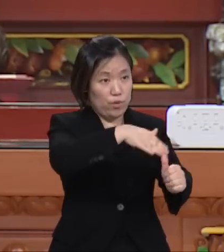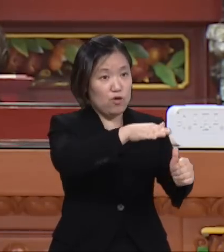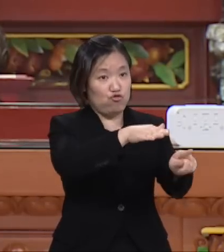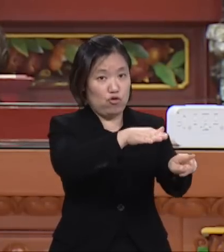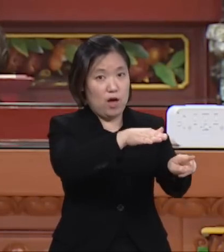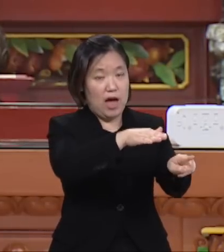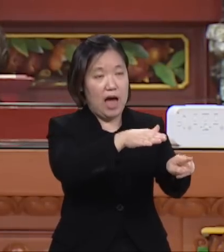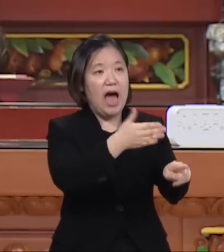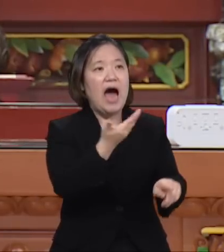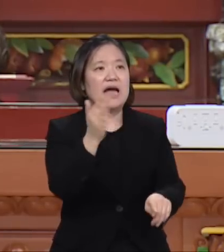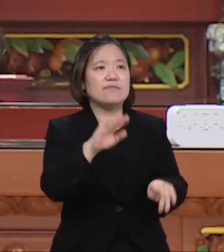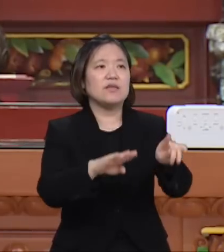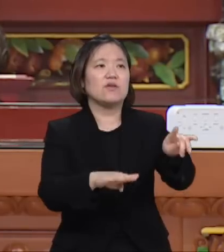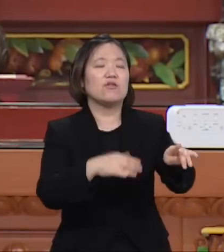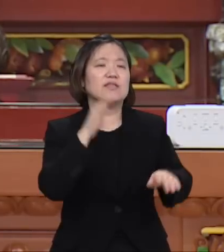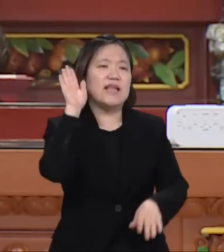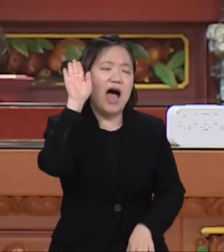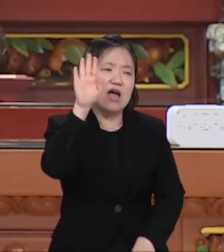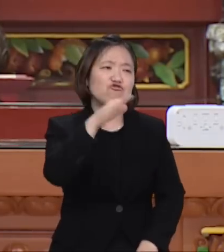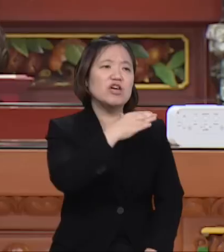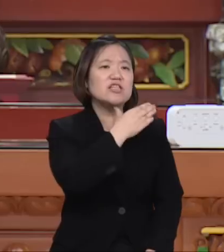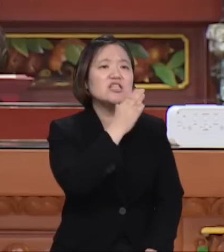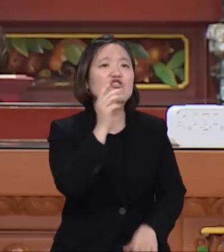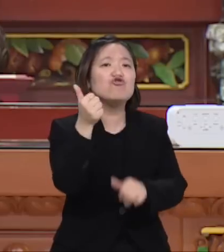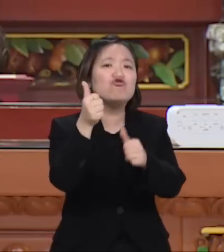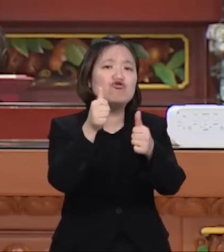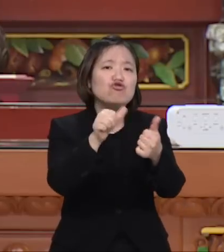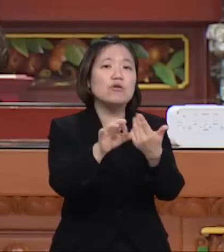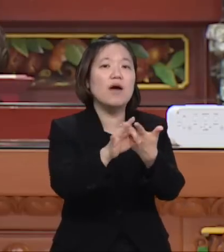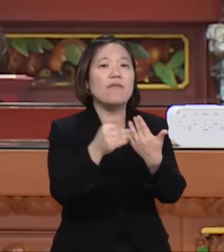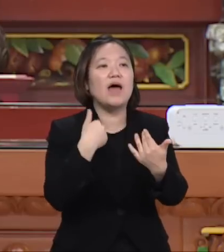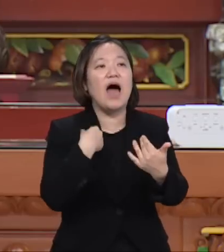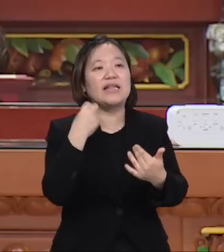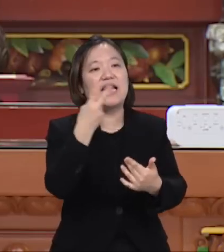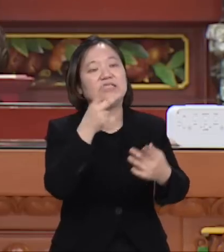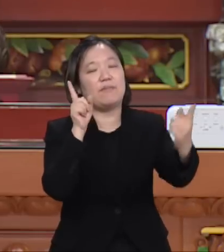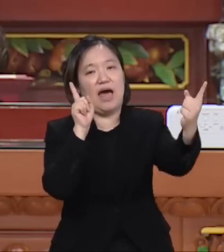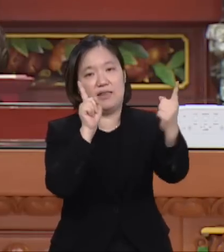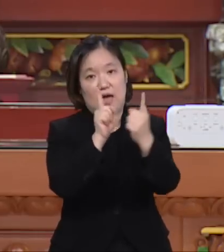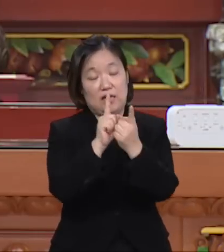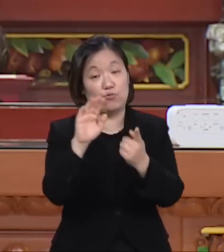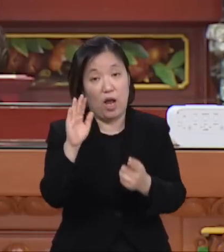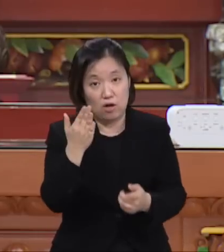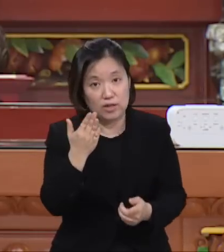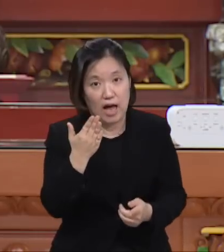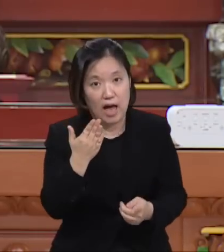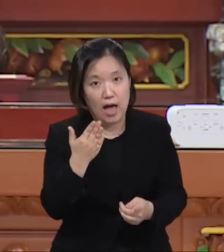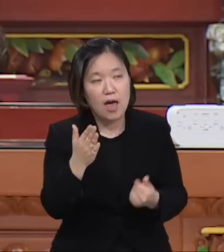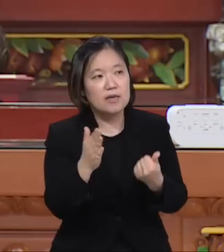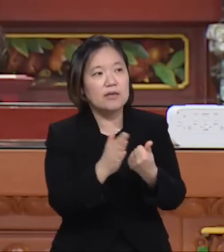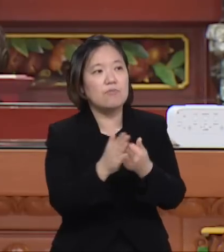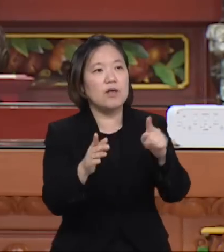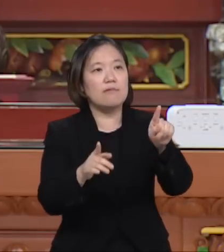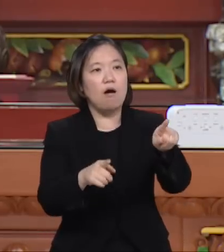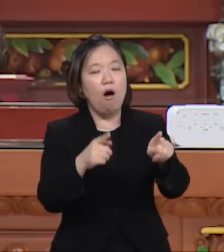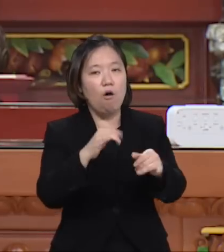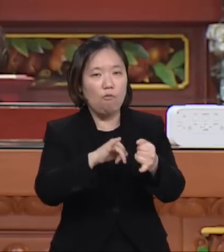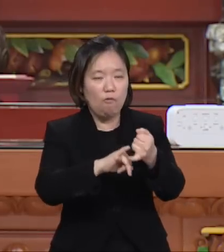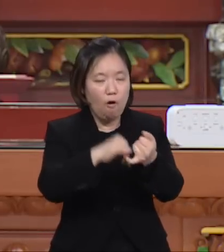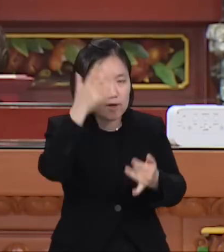나를 다시 만나서이 자리에 서게 될거다 언젠가 내가 다시 부를거다 그러니 명심해라